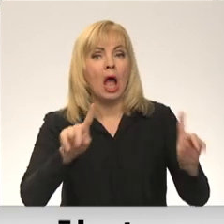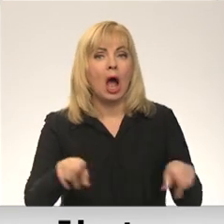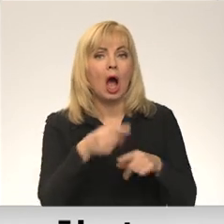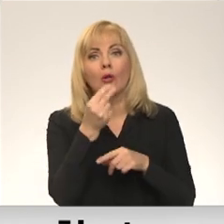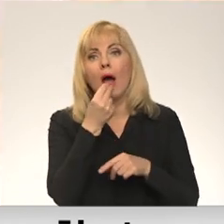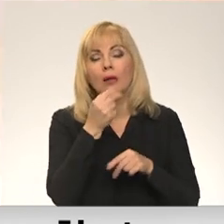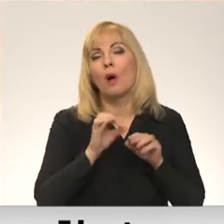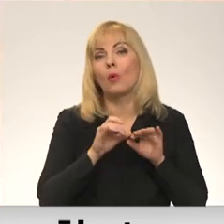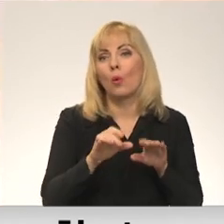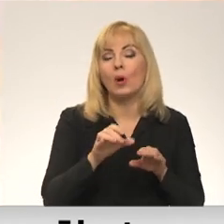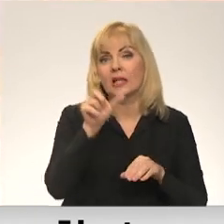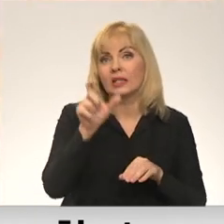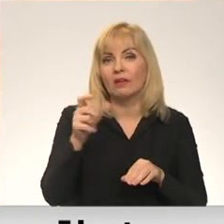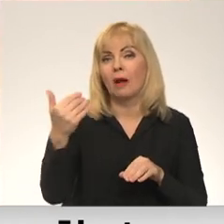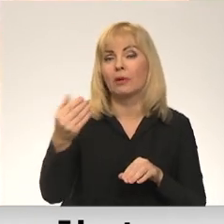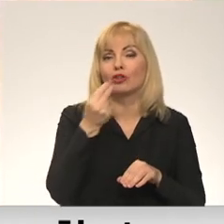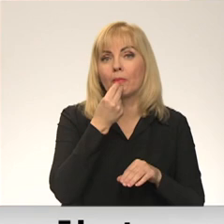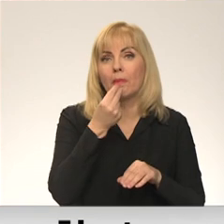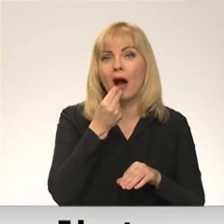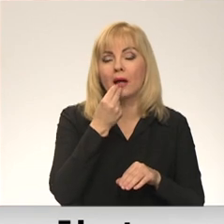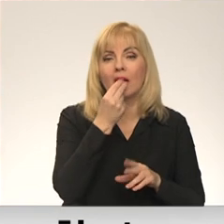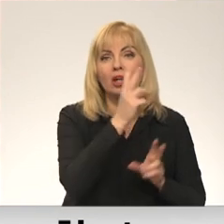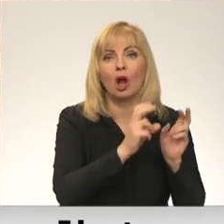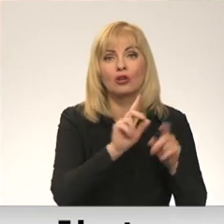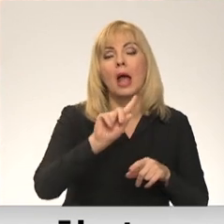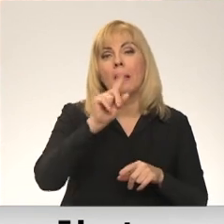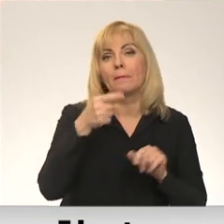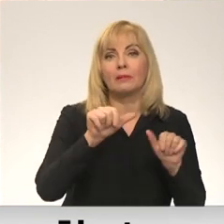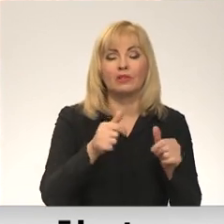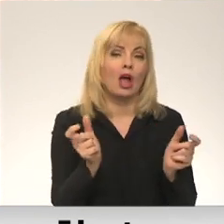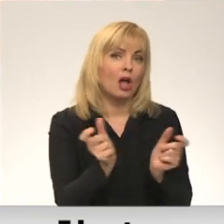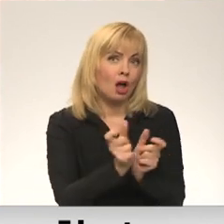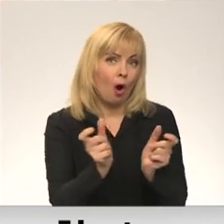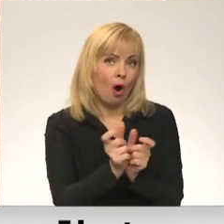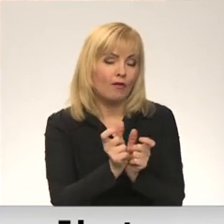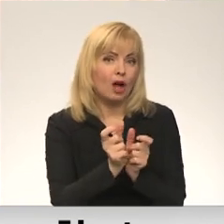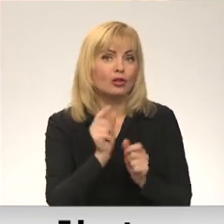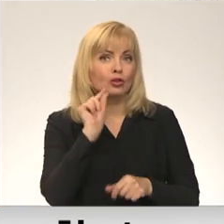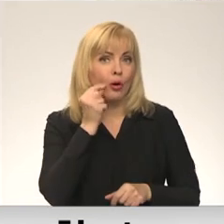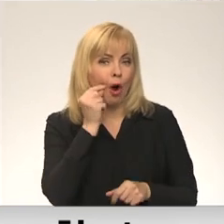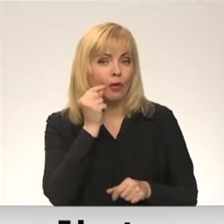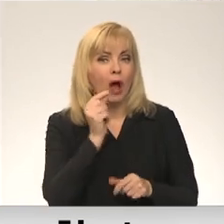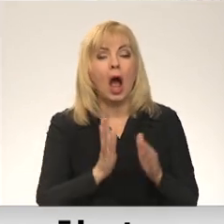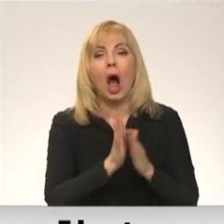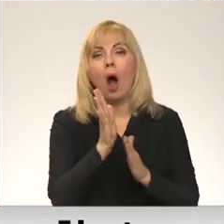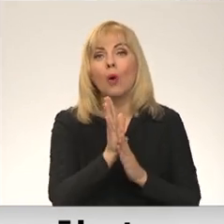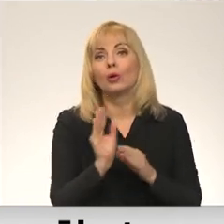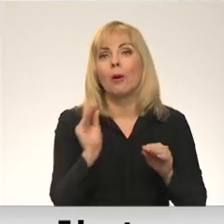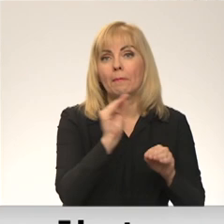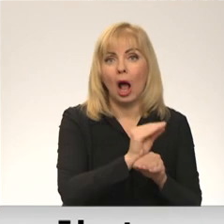ēdamo kukaiņu cilvēku pārtikai industriju, kā pirmās tapušas šokolādes konfekts ar augļu pildījumu, kurām